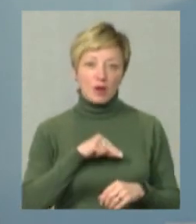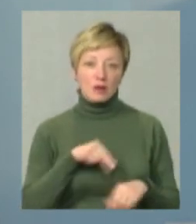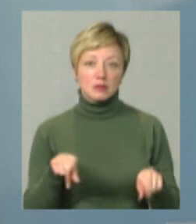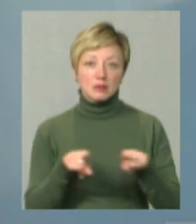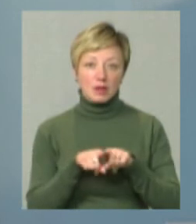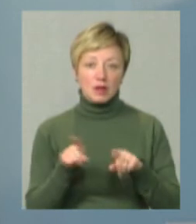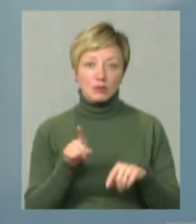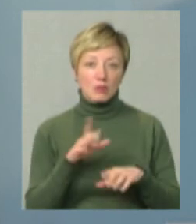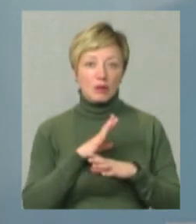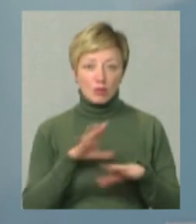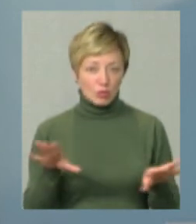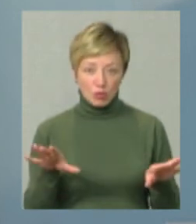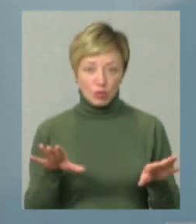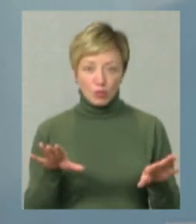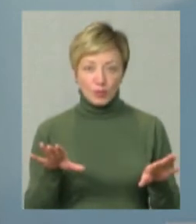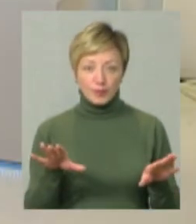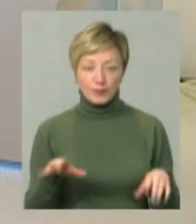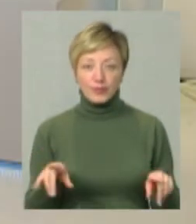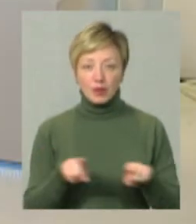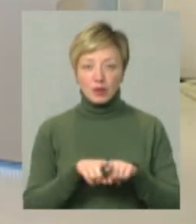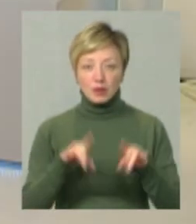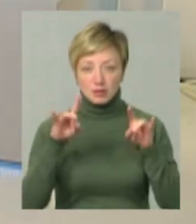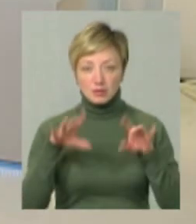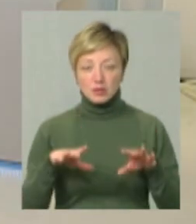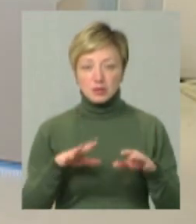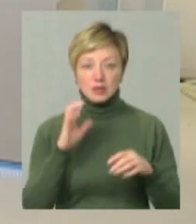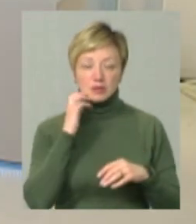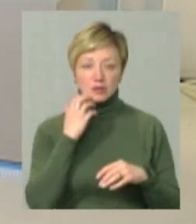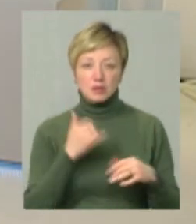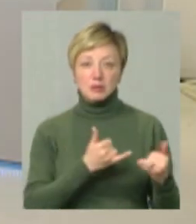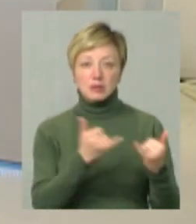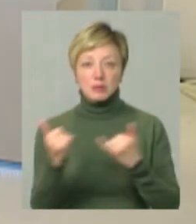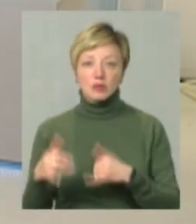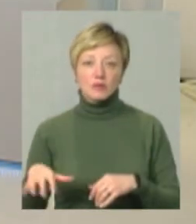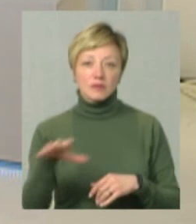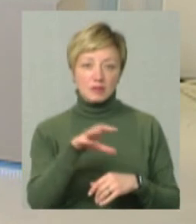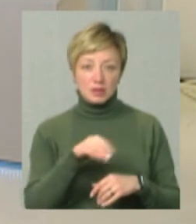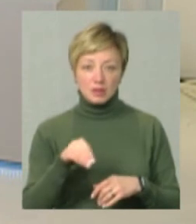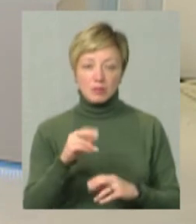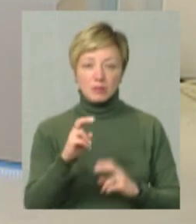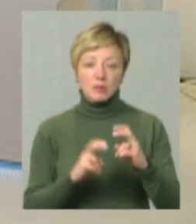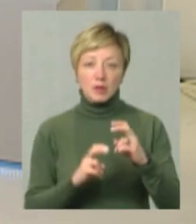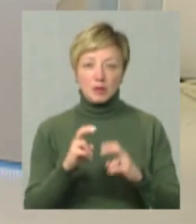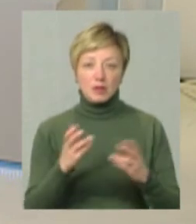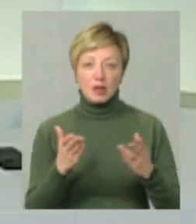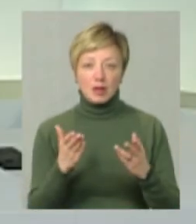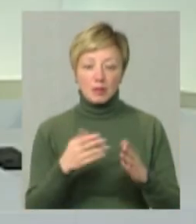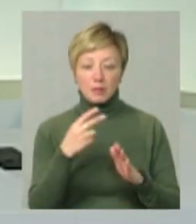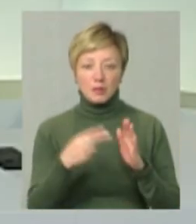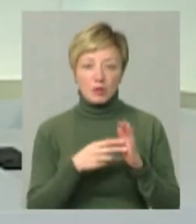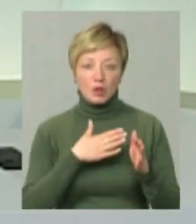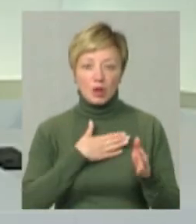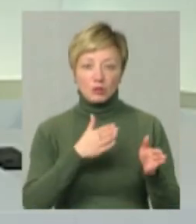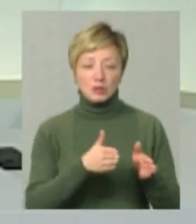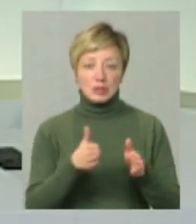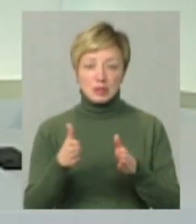працювати так, аби не було таких і забезпечувати серйозних. Абсолютно всі підприємства, які під'єднані